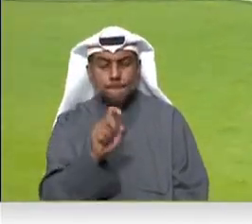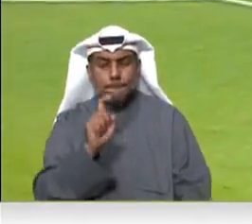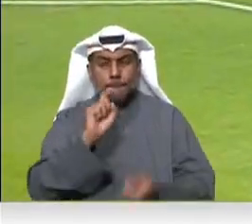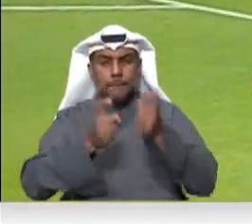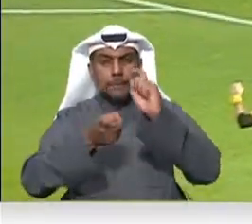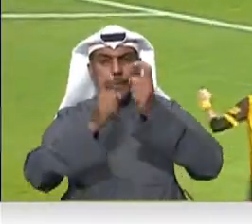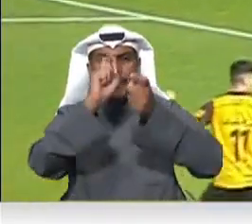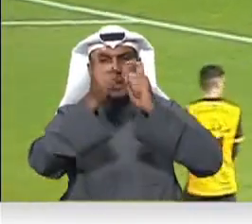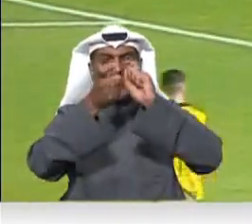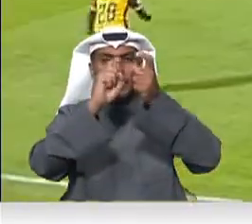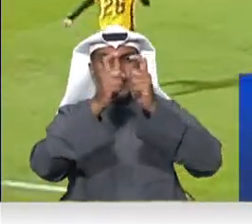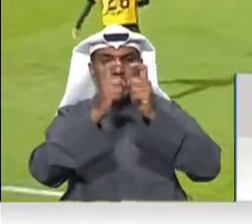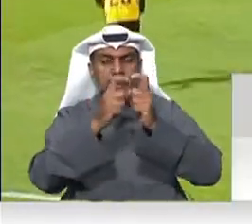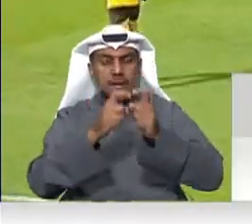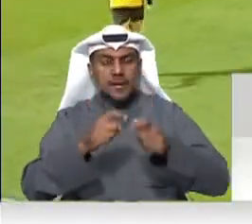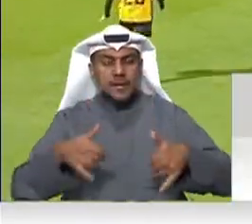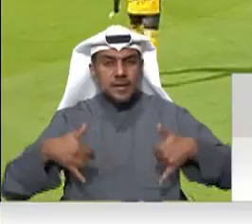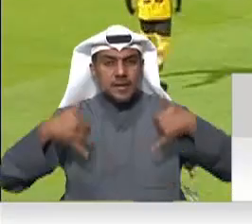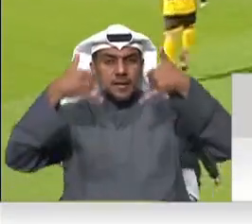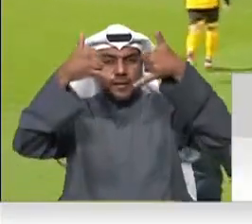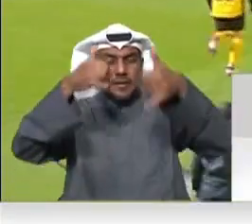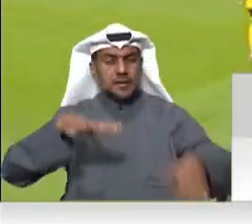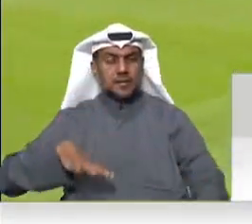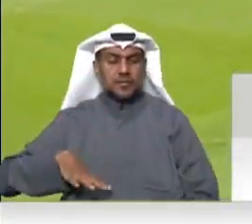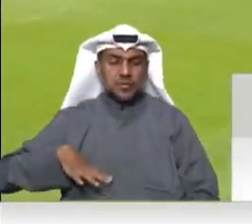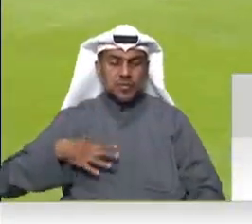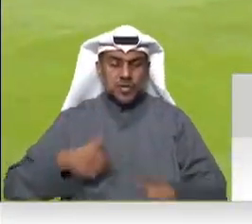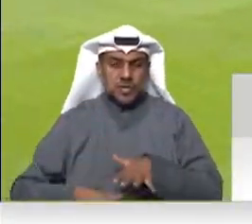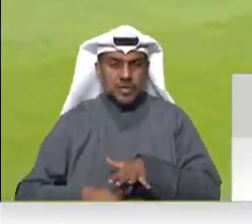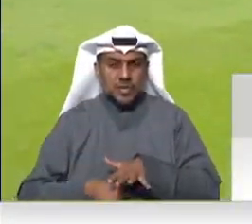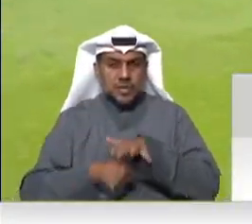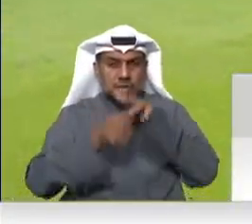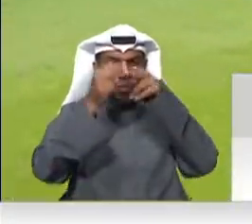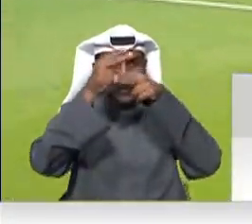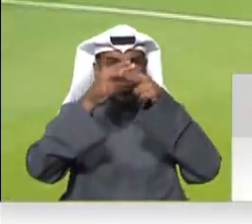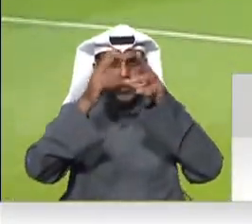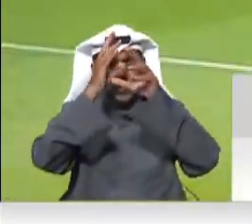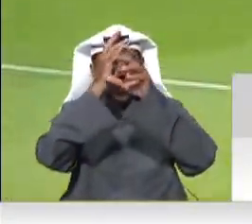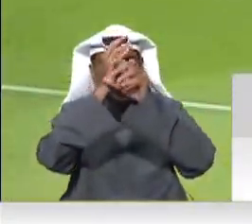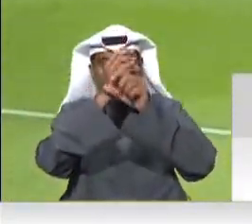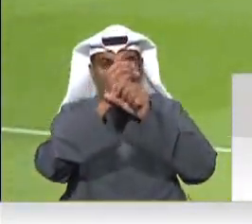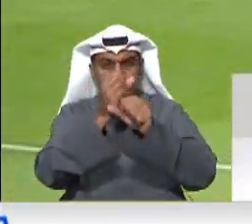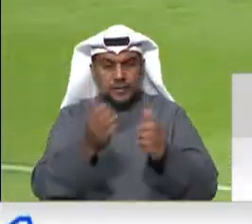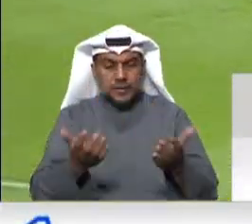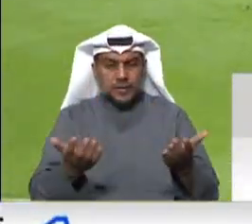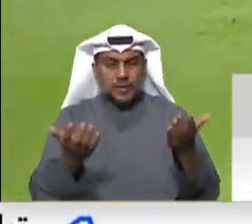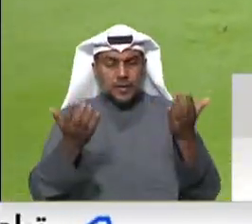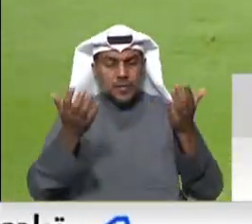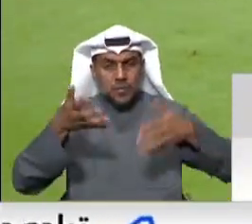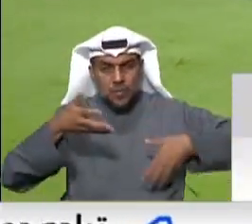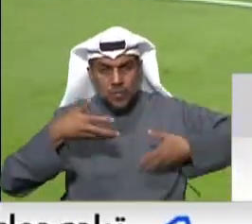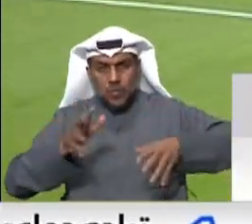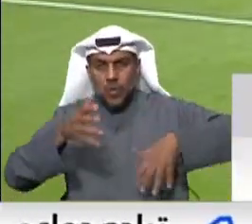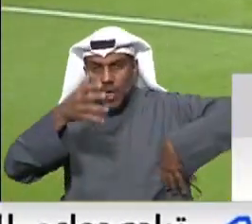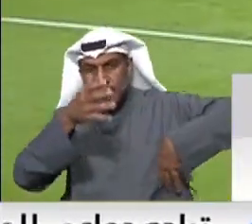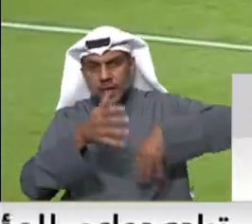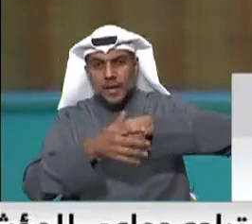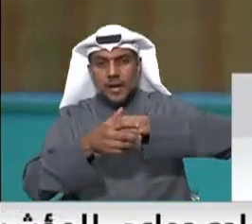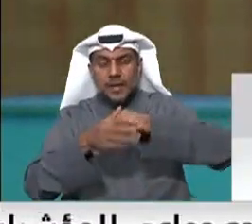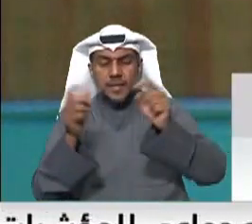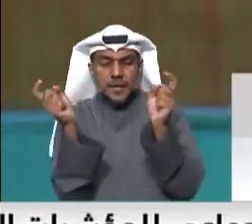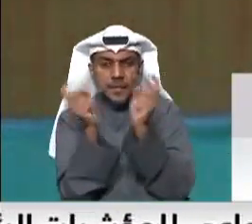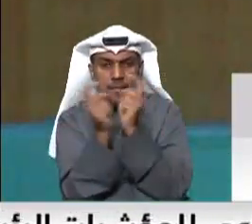ربع النهائي لبطوله كاس سمو امير البلاد حفظه الله ورعاه لكره القدم بمواجهتين